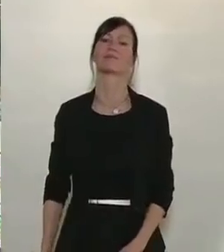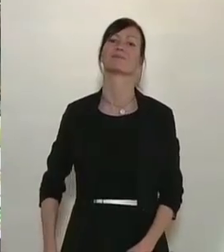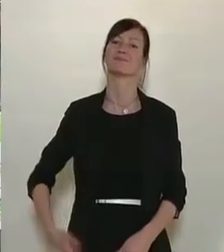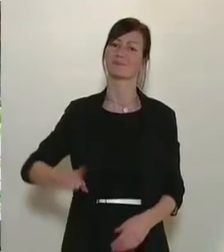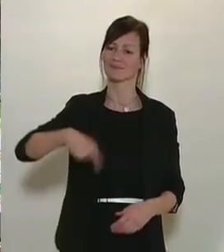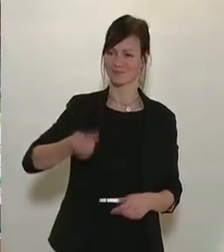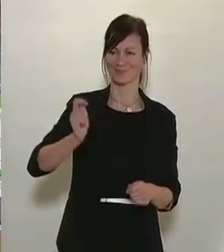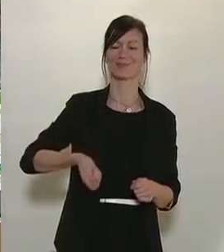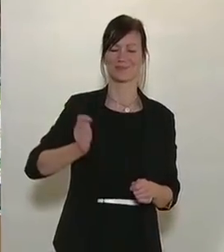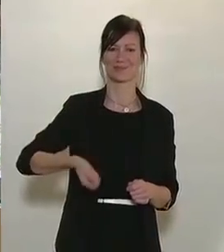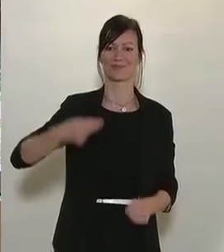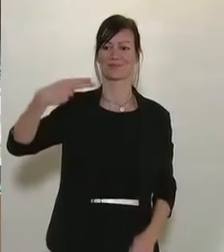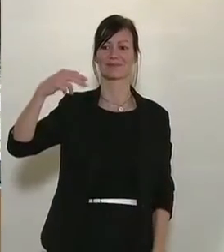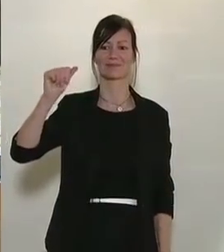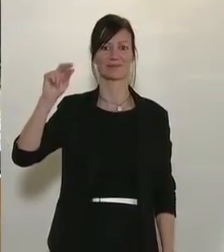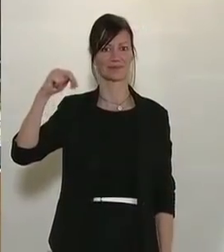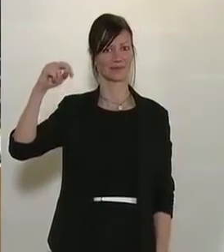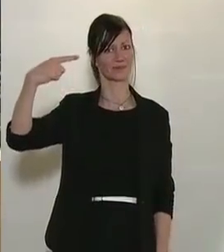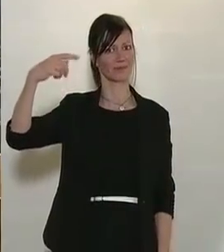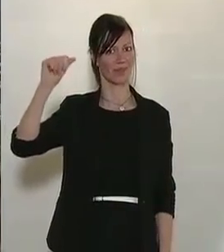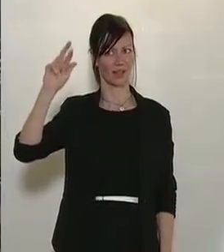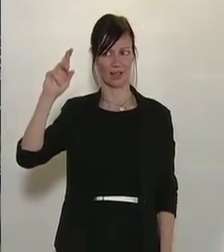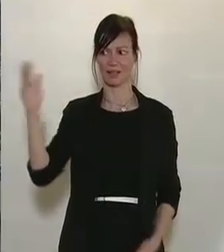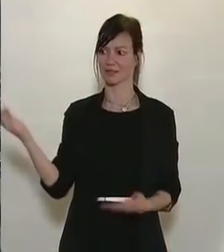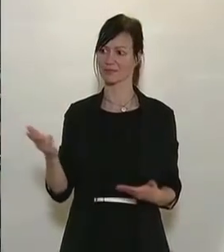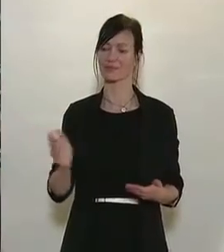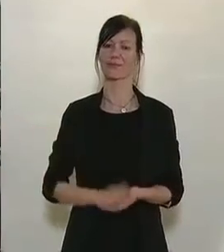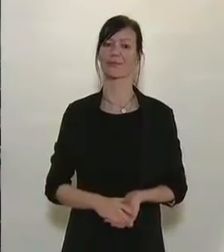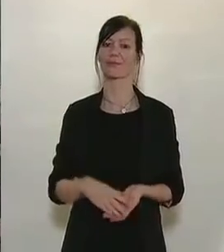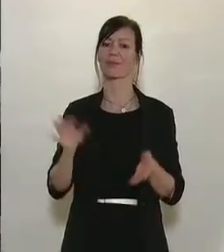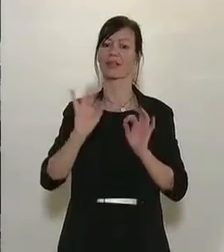Rahmen auch die FPÖ einen Misstrauensantrag gegen die gesamte Bundesregierung eingebracht hat.